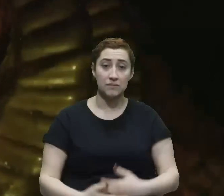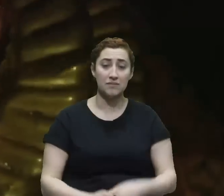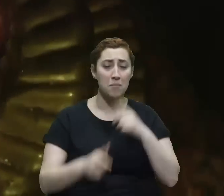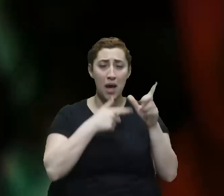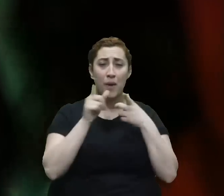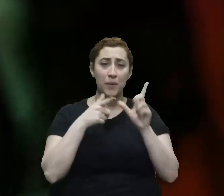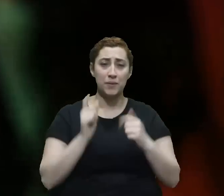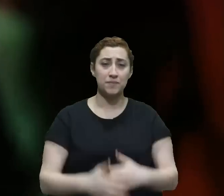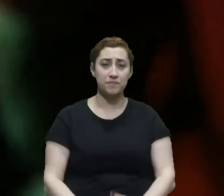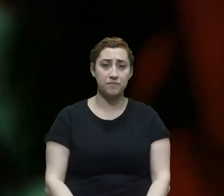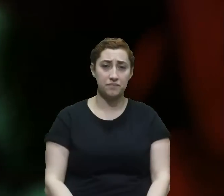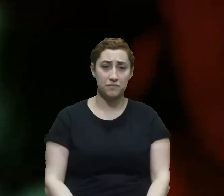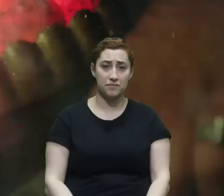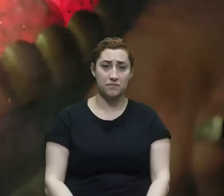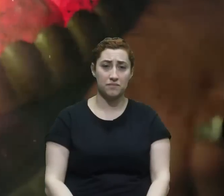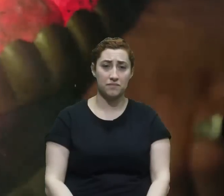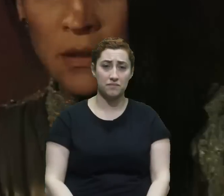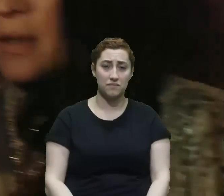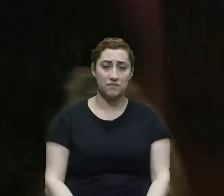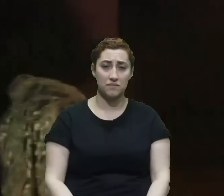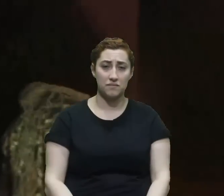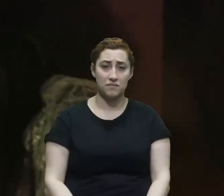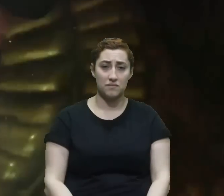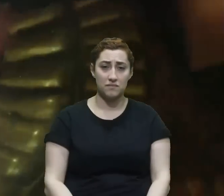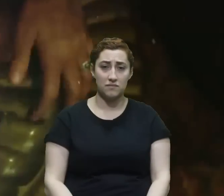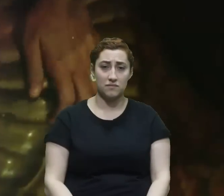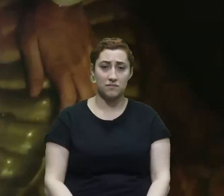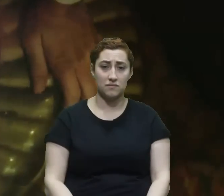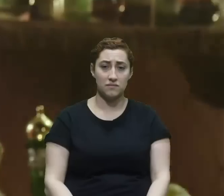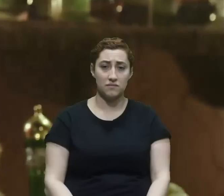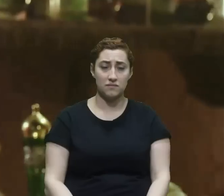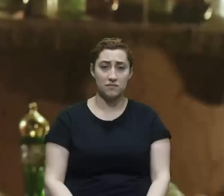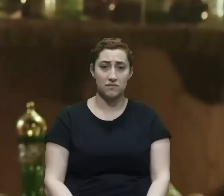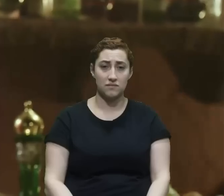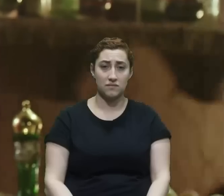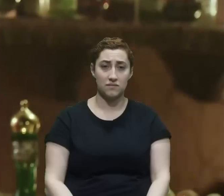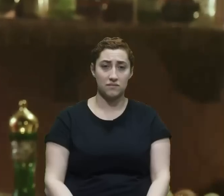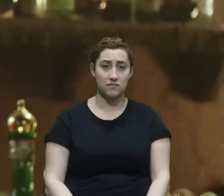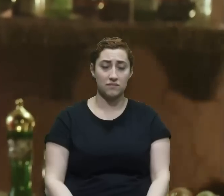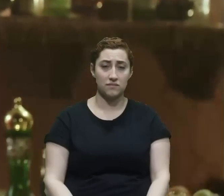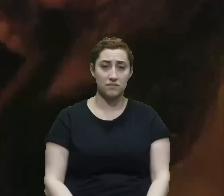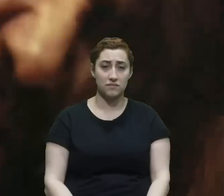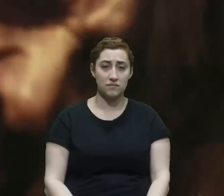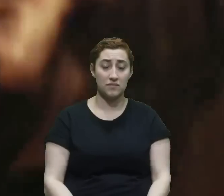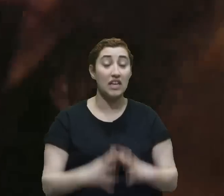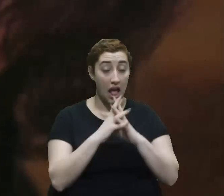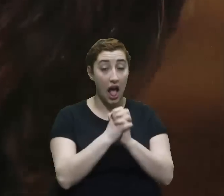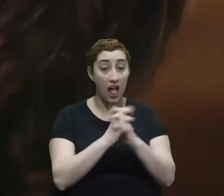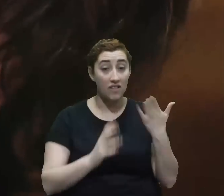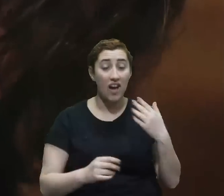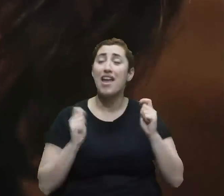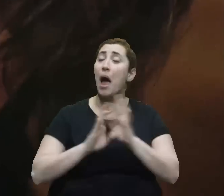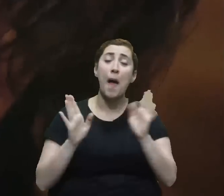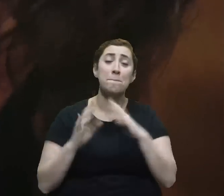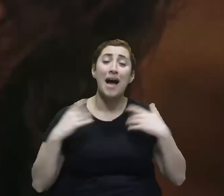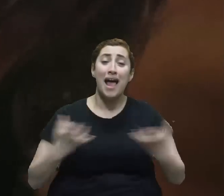içine soktu. Sallanan yanıyor kor parçaları. Devrilen silinin altında duran iki katlı yükseltili altın rengi bir kasenin yalvar. İçinde. Yalvar.